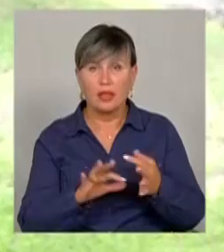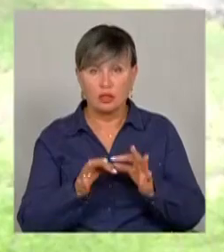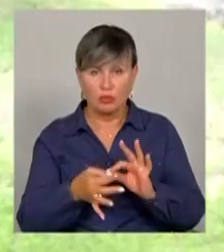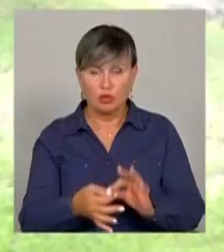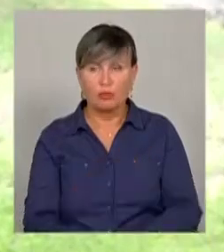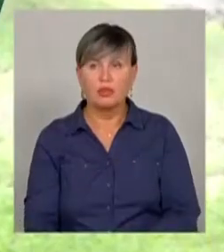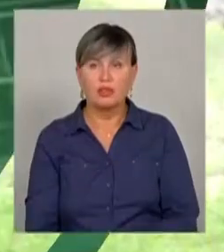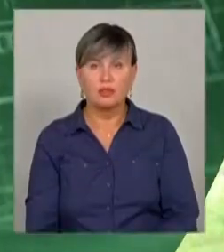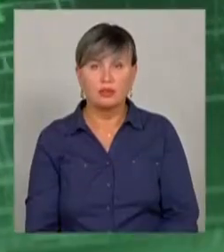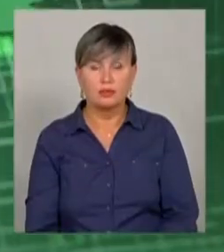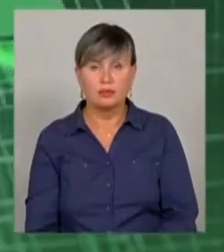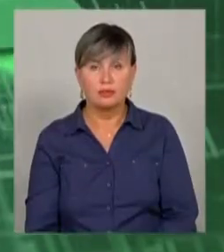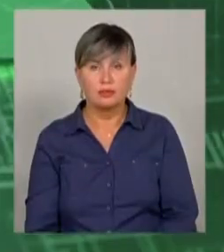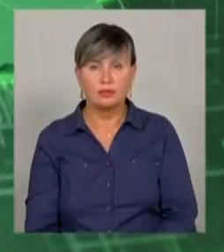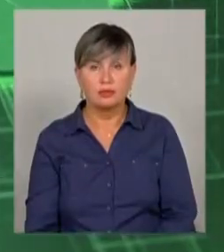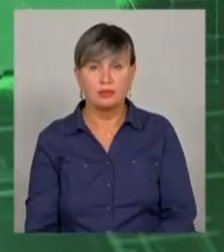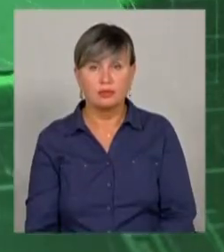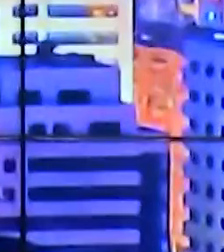Айдана Нураш.